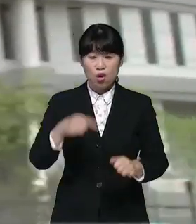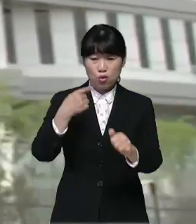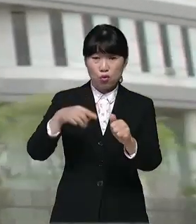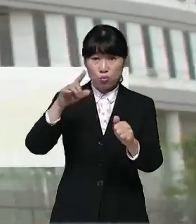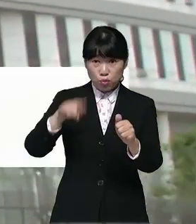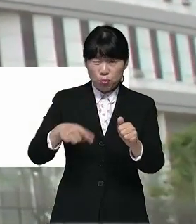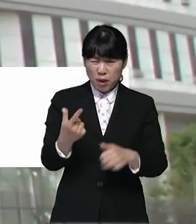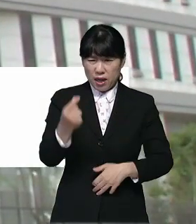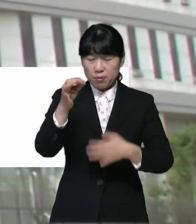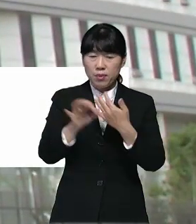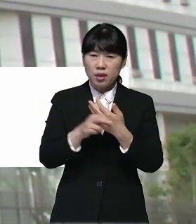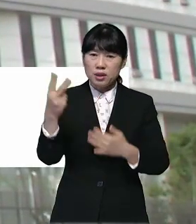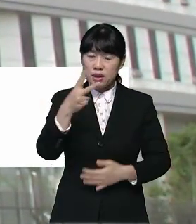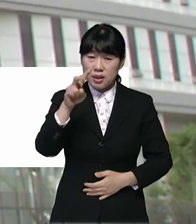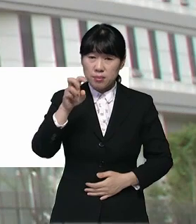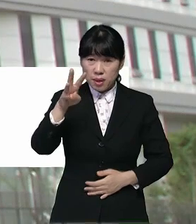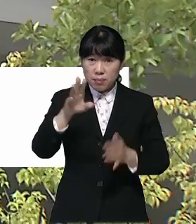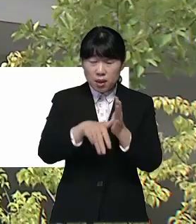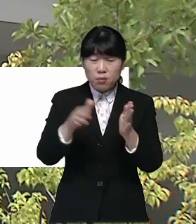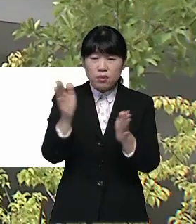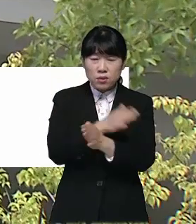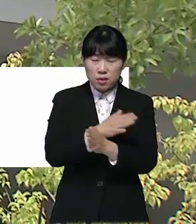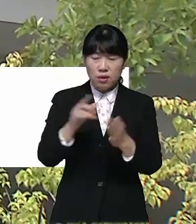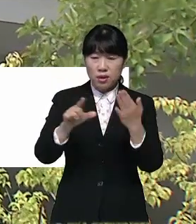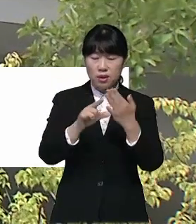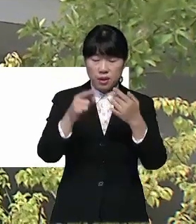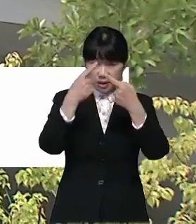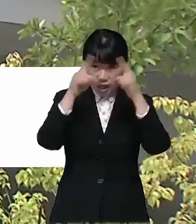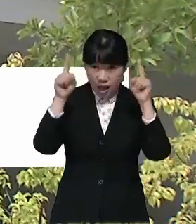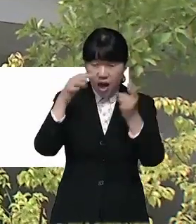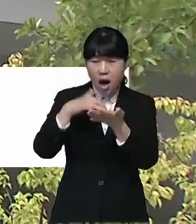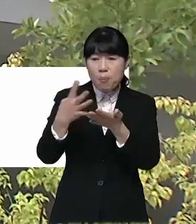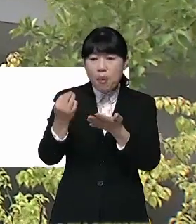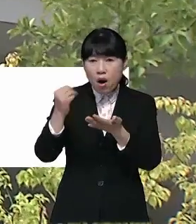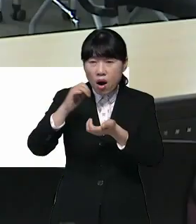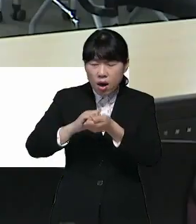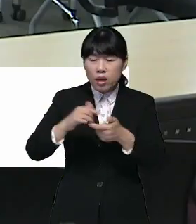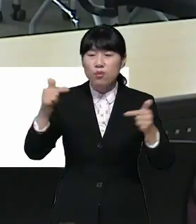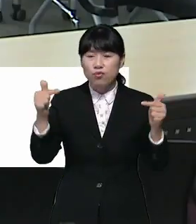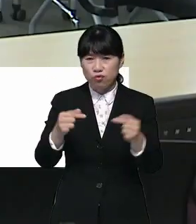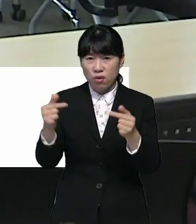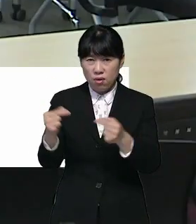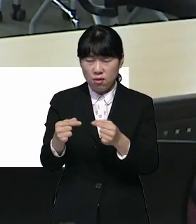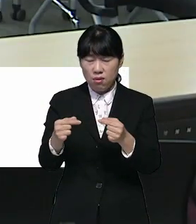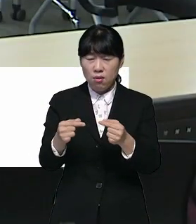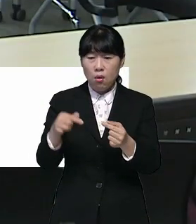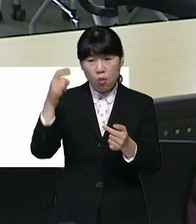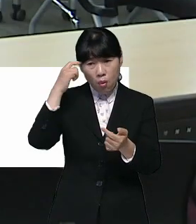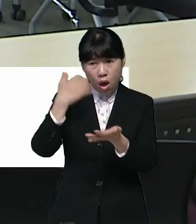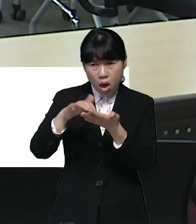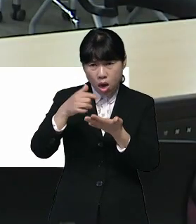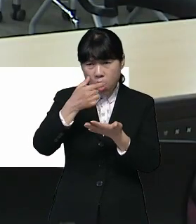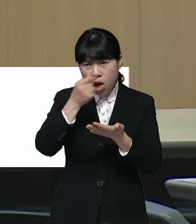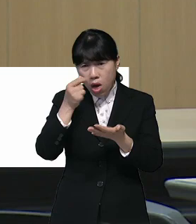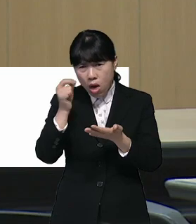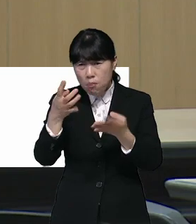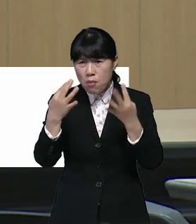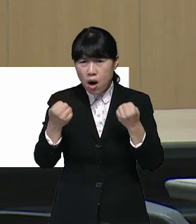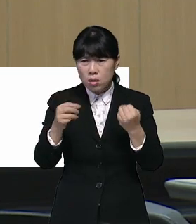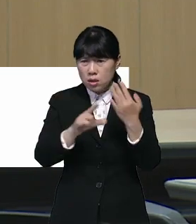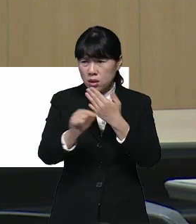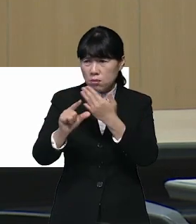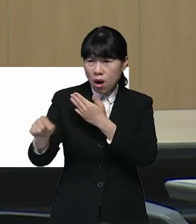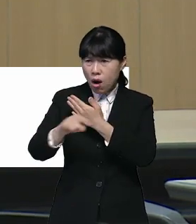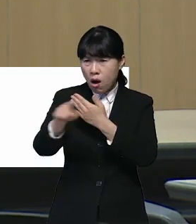교육부가 이르면 오는 2023년부터 대학 정원 감축에 들어갑니다. 대학 정원 미달 사태가 지역 대학을